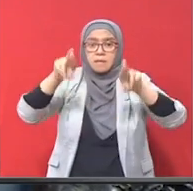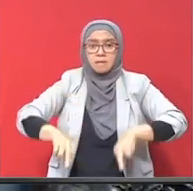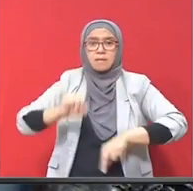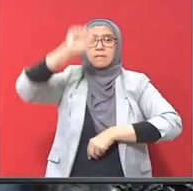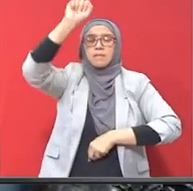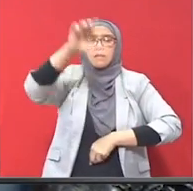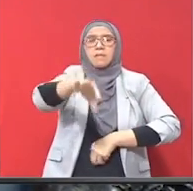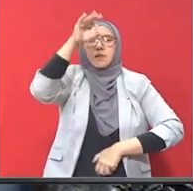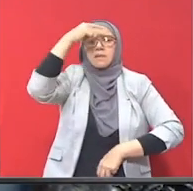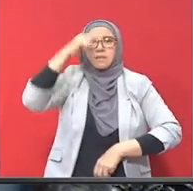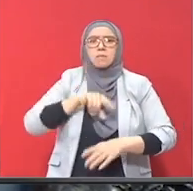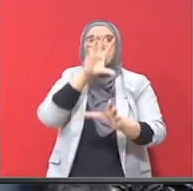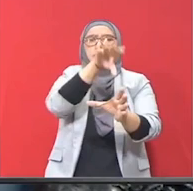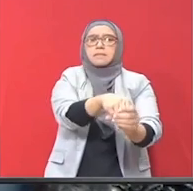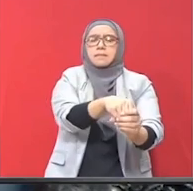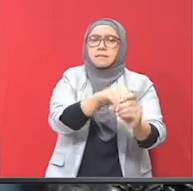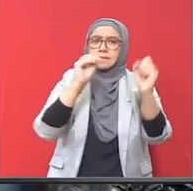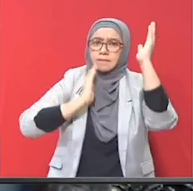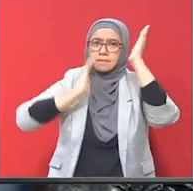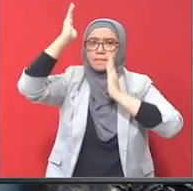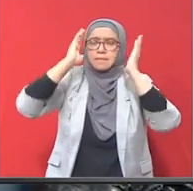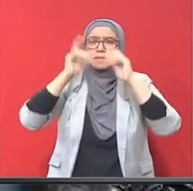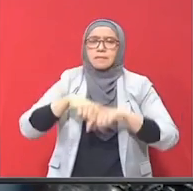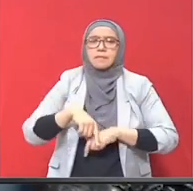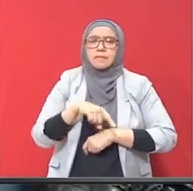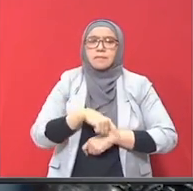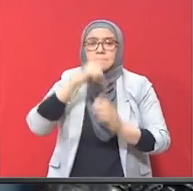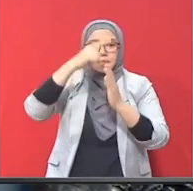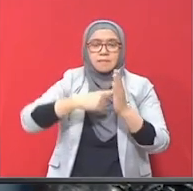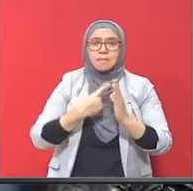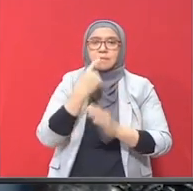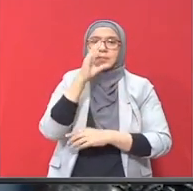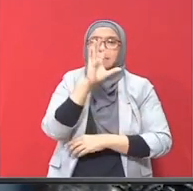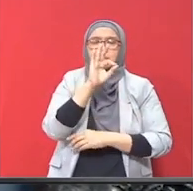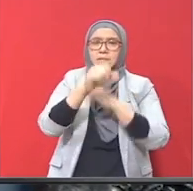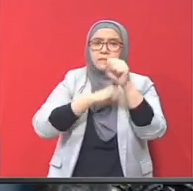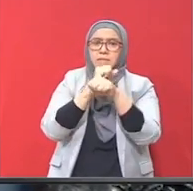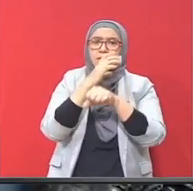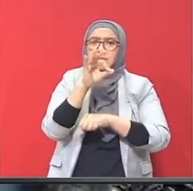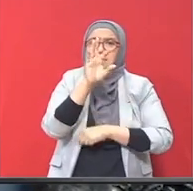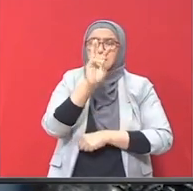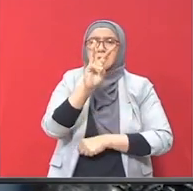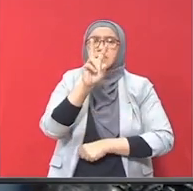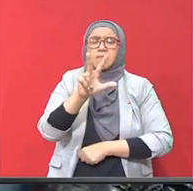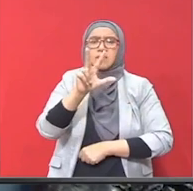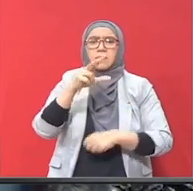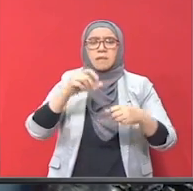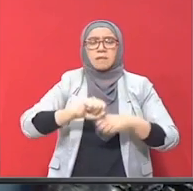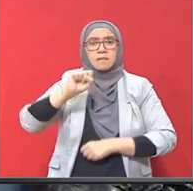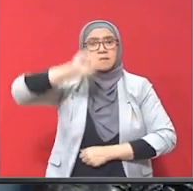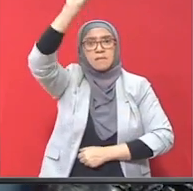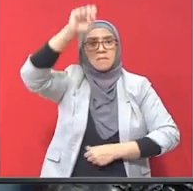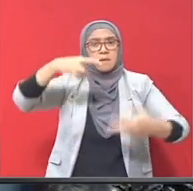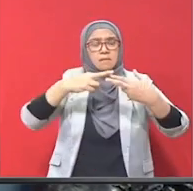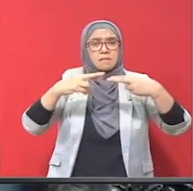memilih untuk menyertai Malaysia maka pada 16 1963 Sabah dengan resminya telah